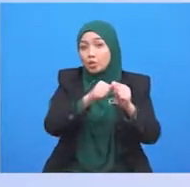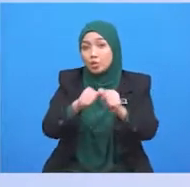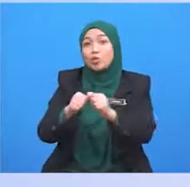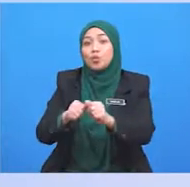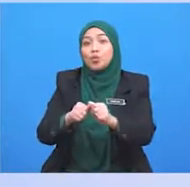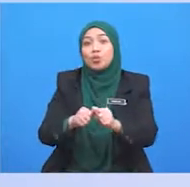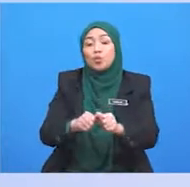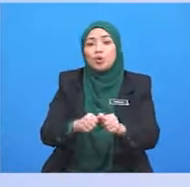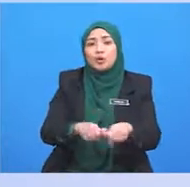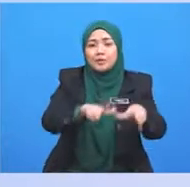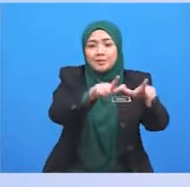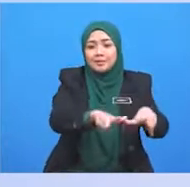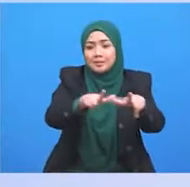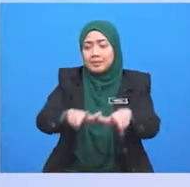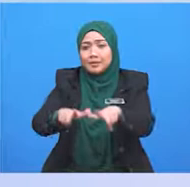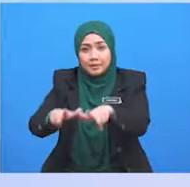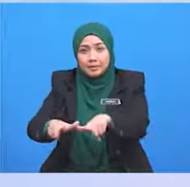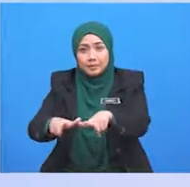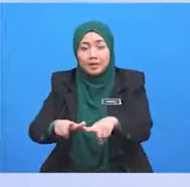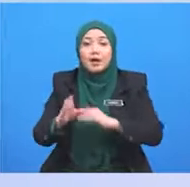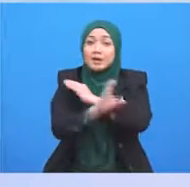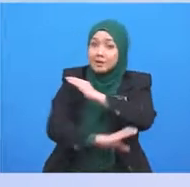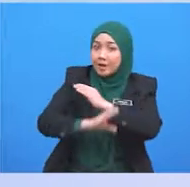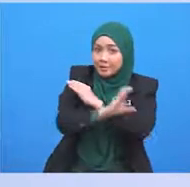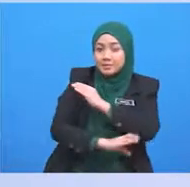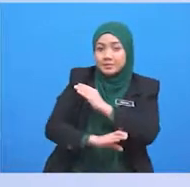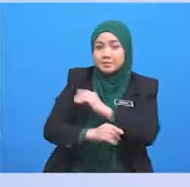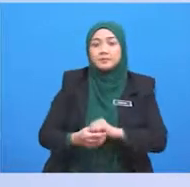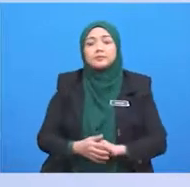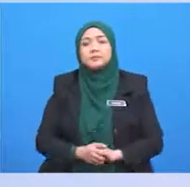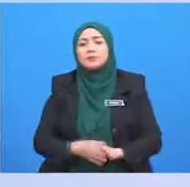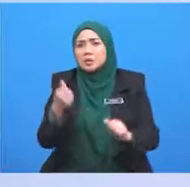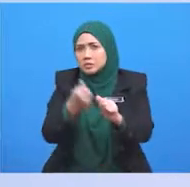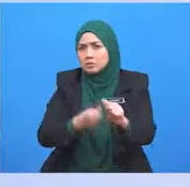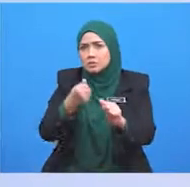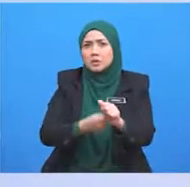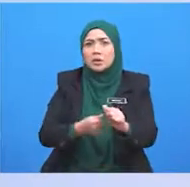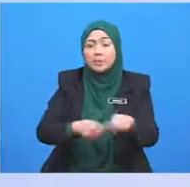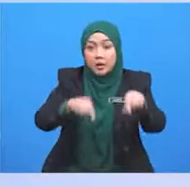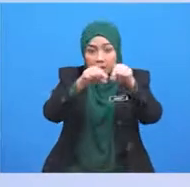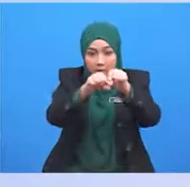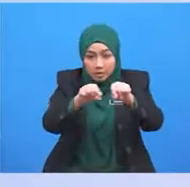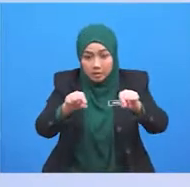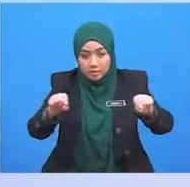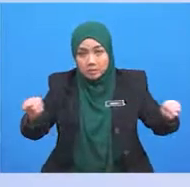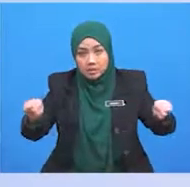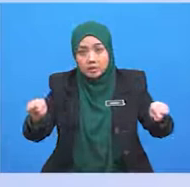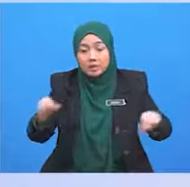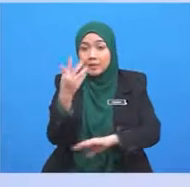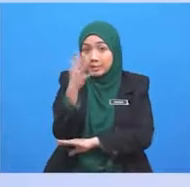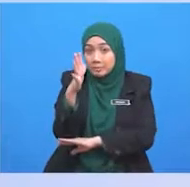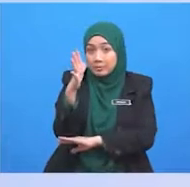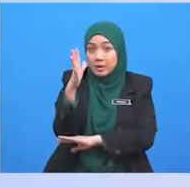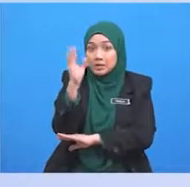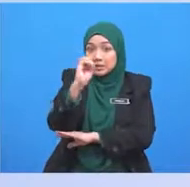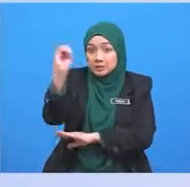garisan longitud tempat itu berada. Setiap garisan longitud bernilai 15 darjah bersamaan 1